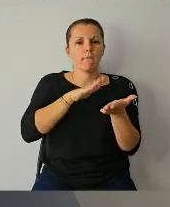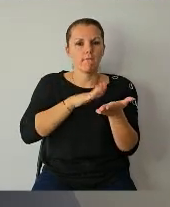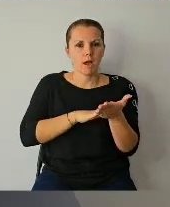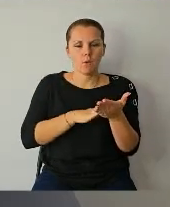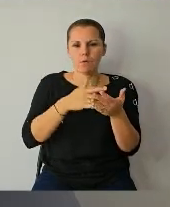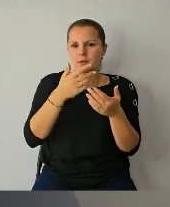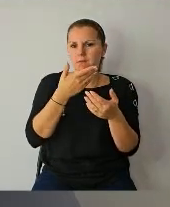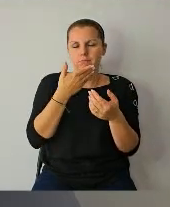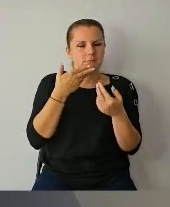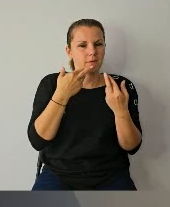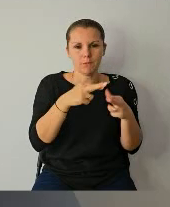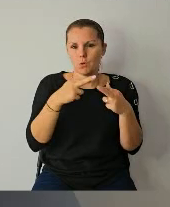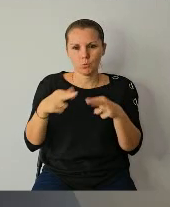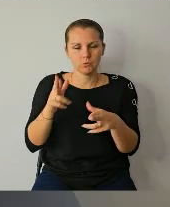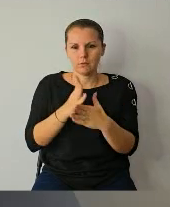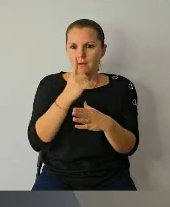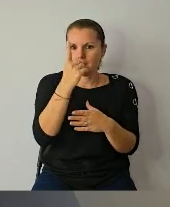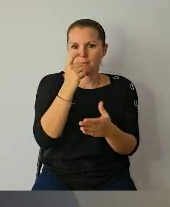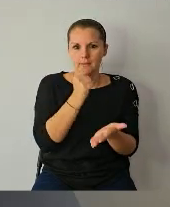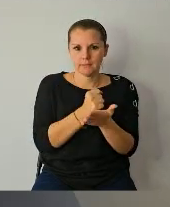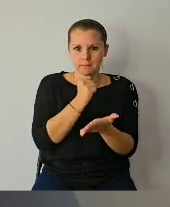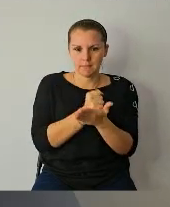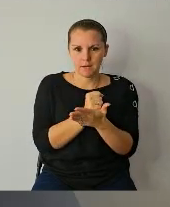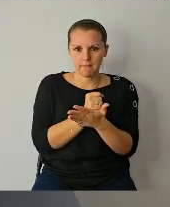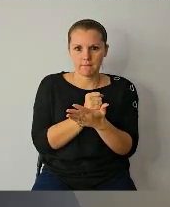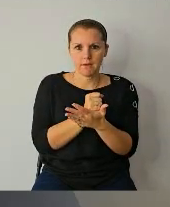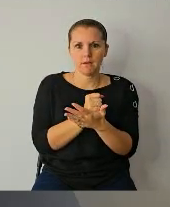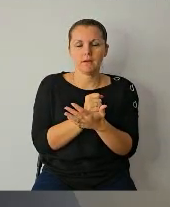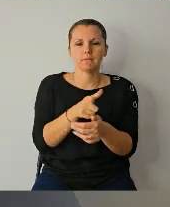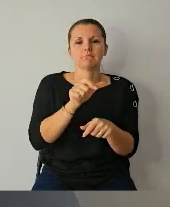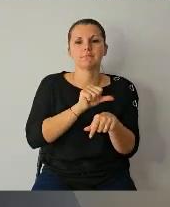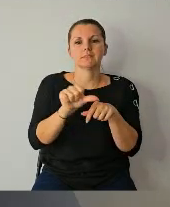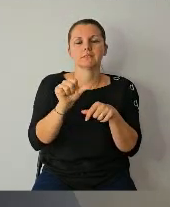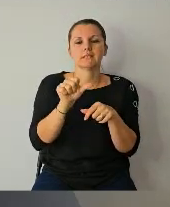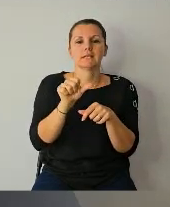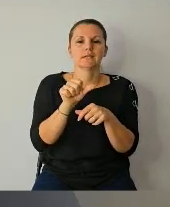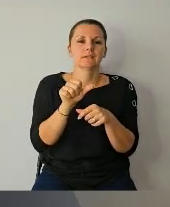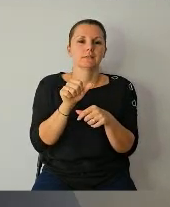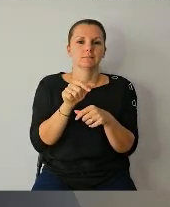merytorycznie, natomiast jedyną rzeczą, którą się różni, to stylistyką.